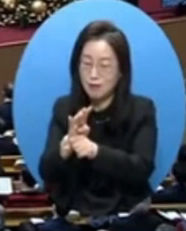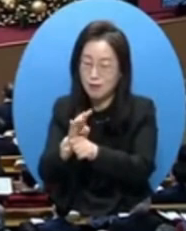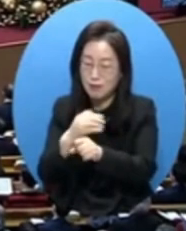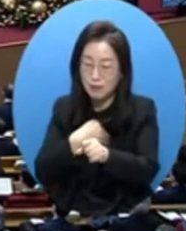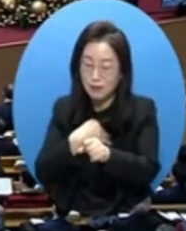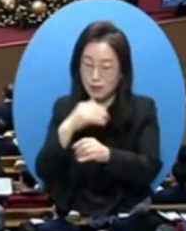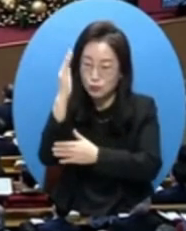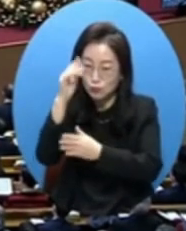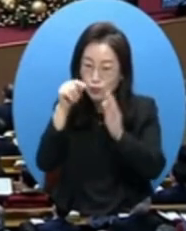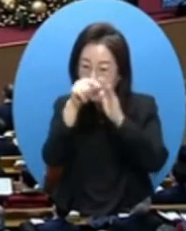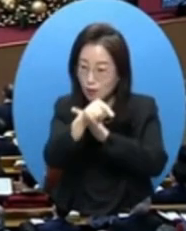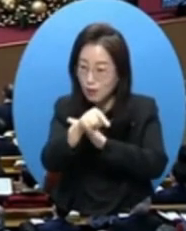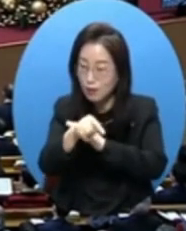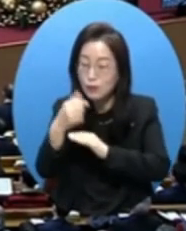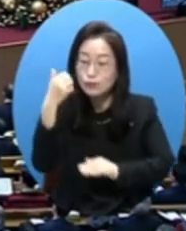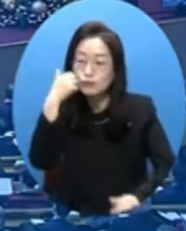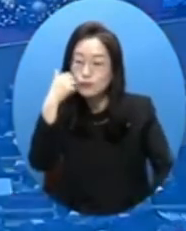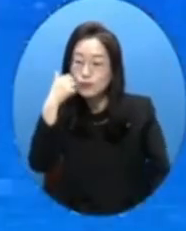설교하러 가면 누가 내